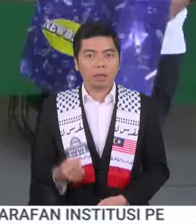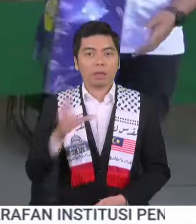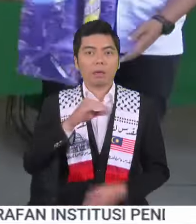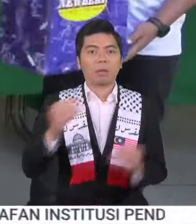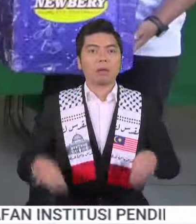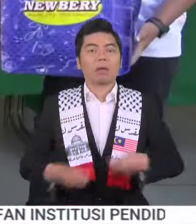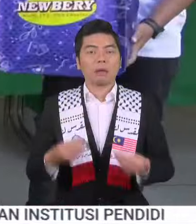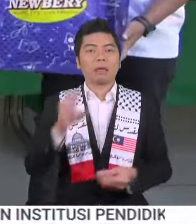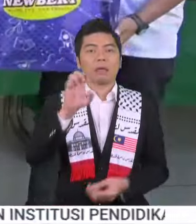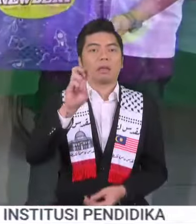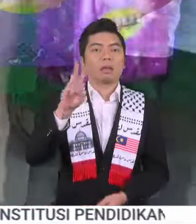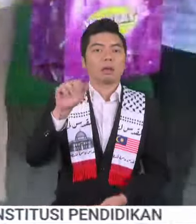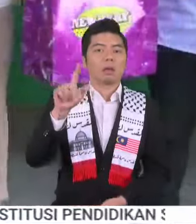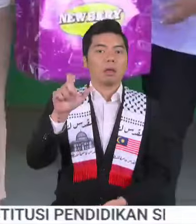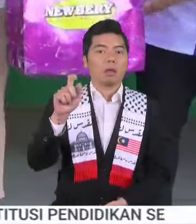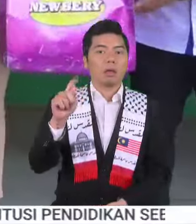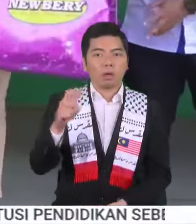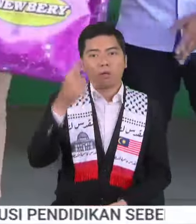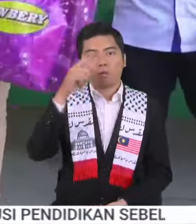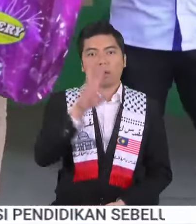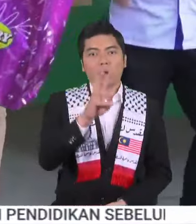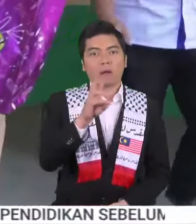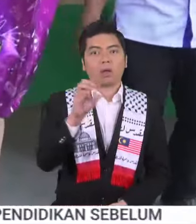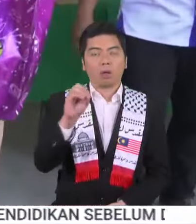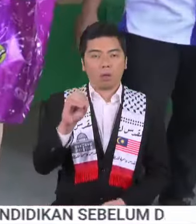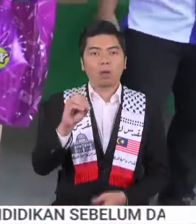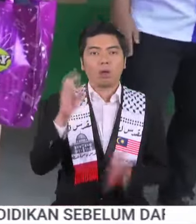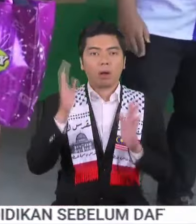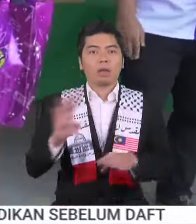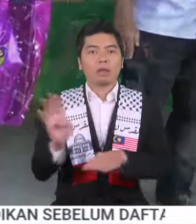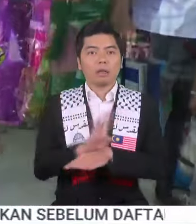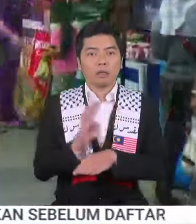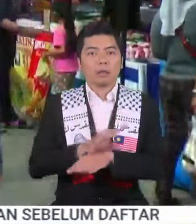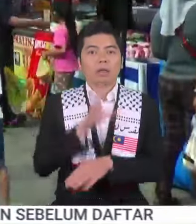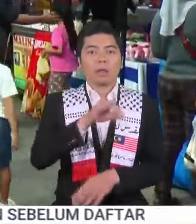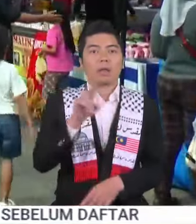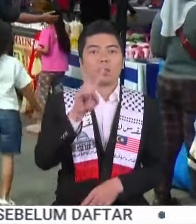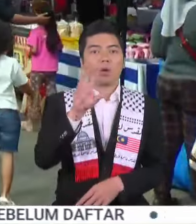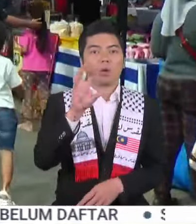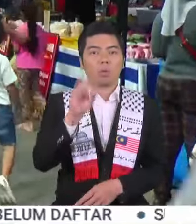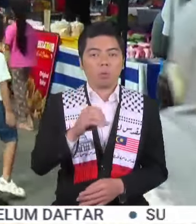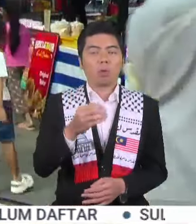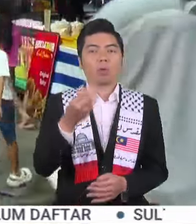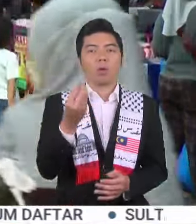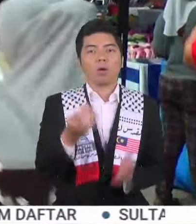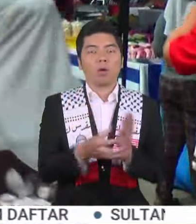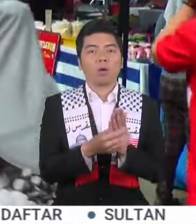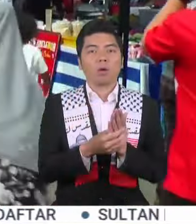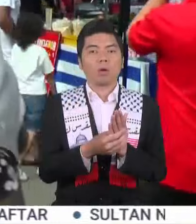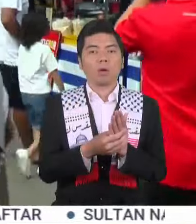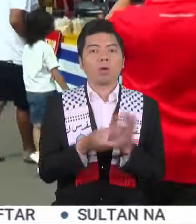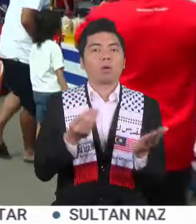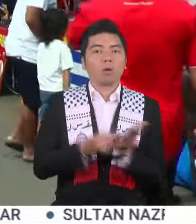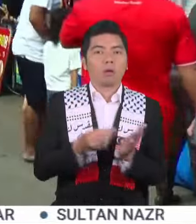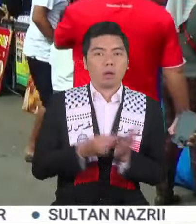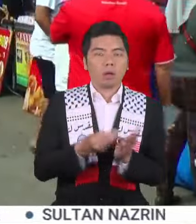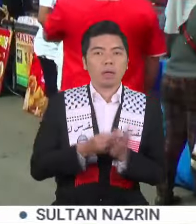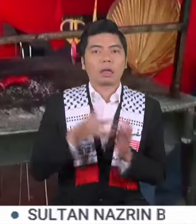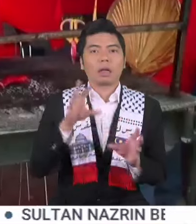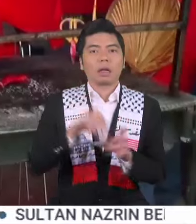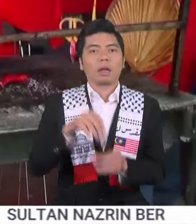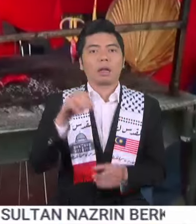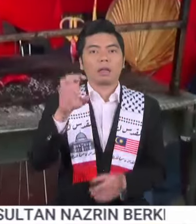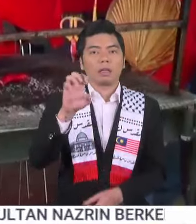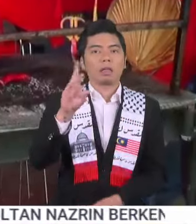kepada piaga Sain R kit ompet kepada 8000 pengunjung sebagai usaha menggalakkan